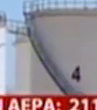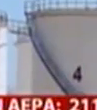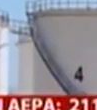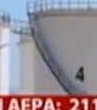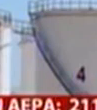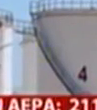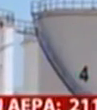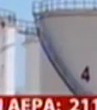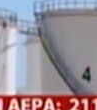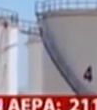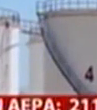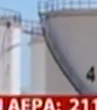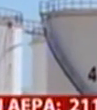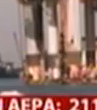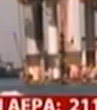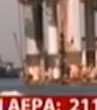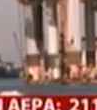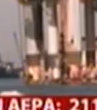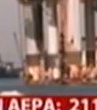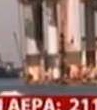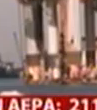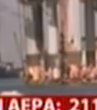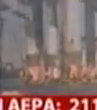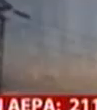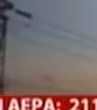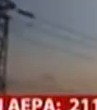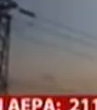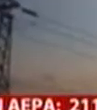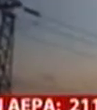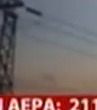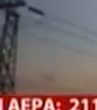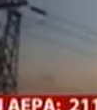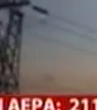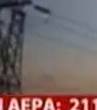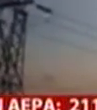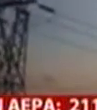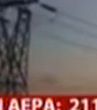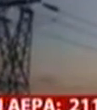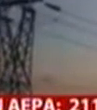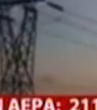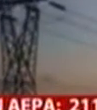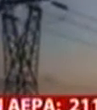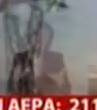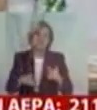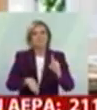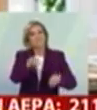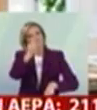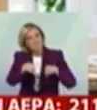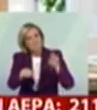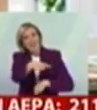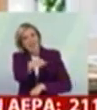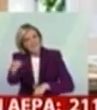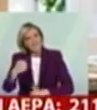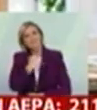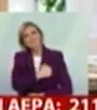ήρθε λίγο, αλλά αυτό δεν μπορεί για να συνεχιστεί. Είναι για μια ορισμένη περίοδο, έτσι δεν είναι? Δεν